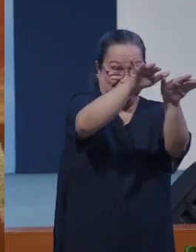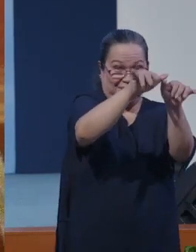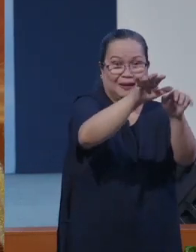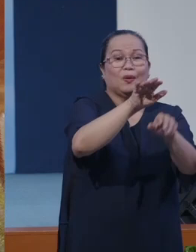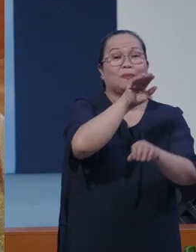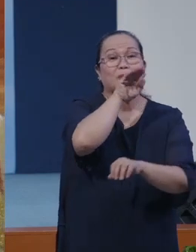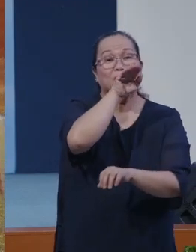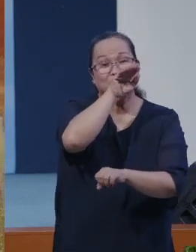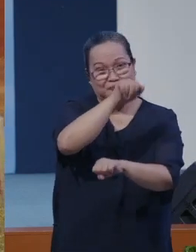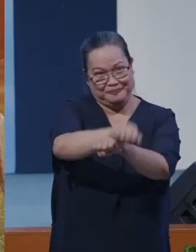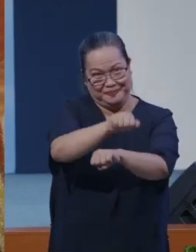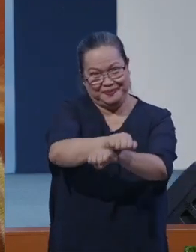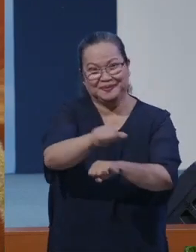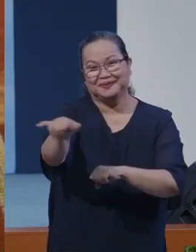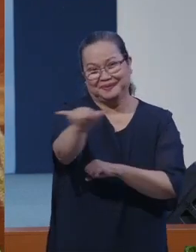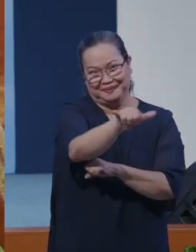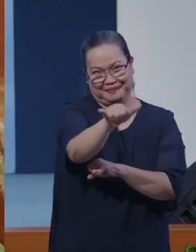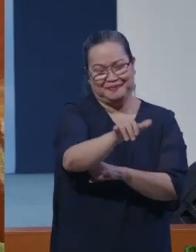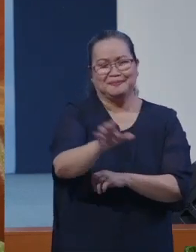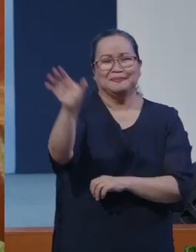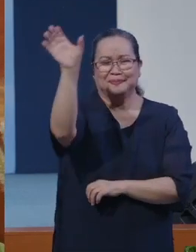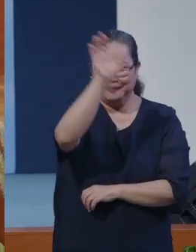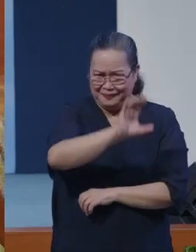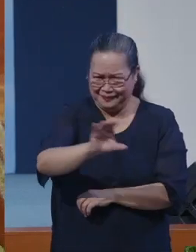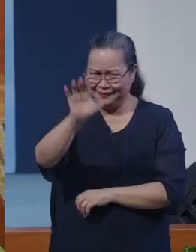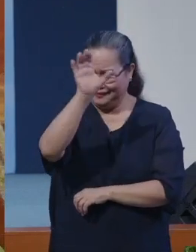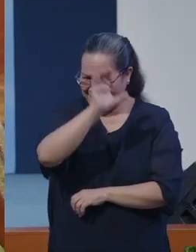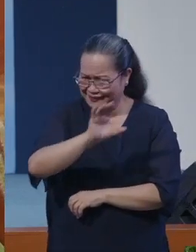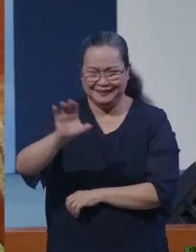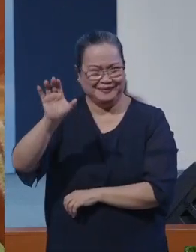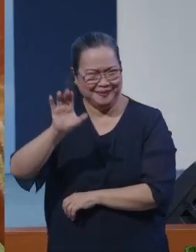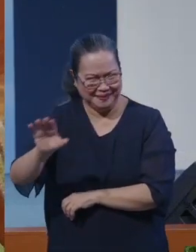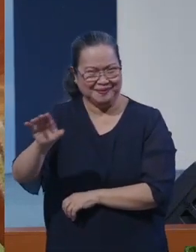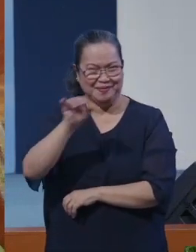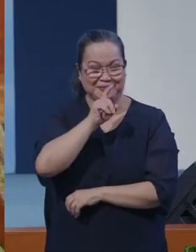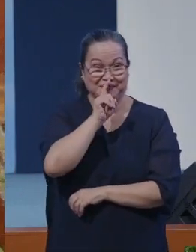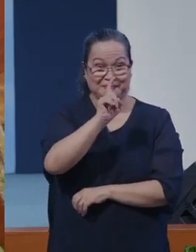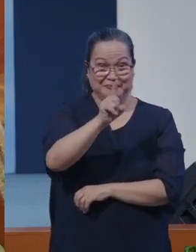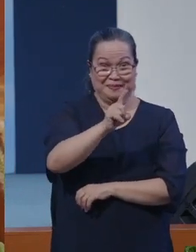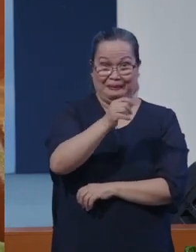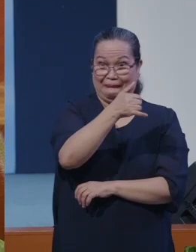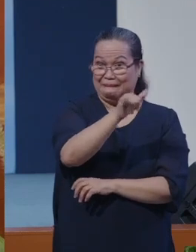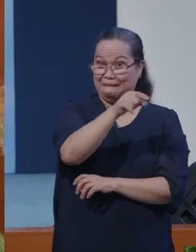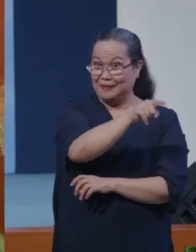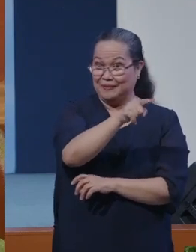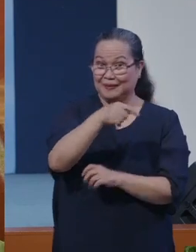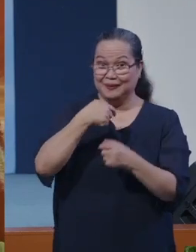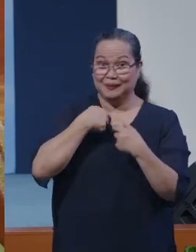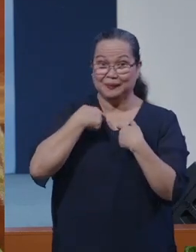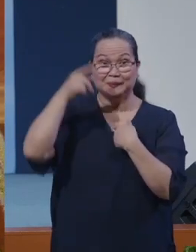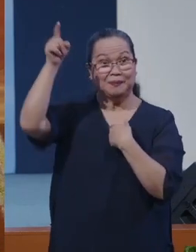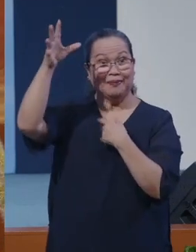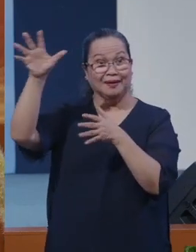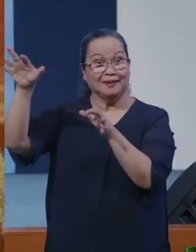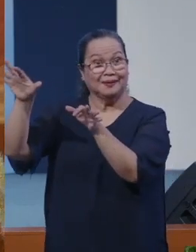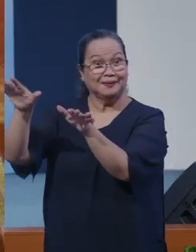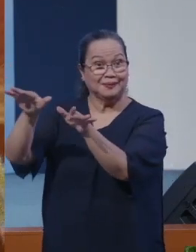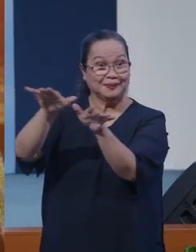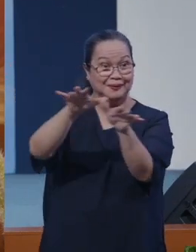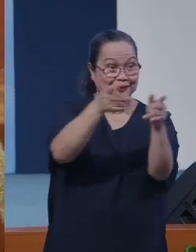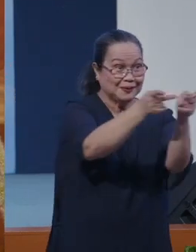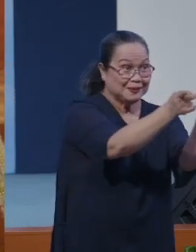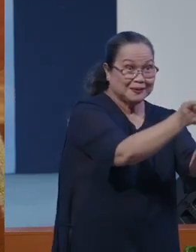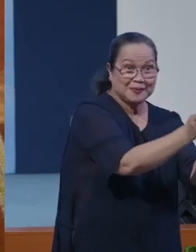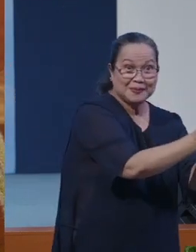Nagtatrabaho sila. Naghahanap buhay sila. Pero sila ay dinadala ng Panginoon doon sa lugar kung